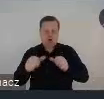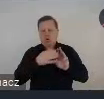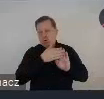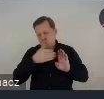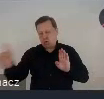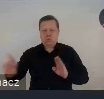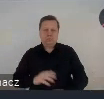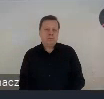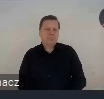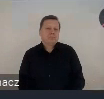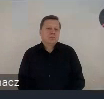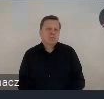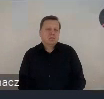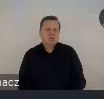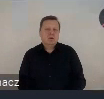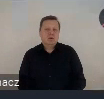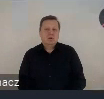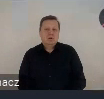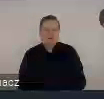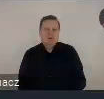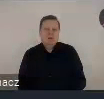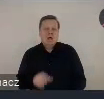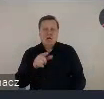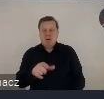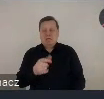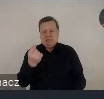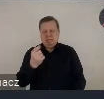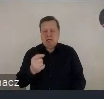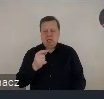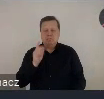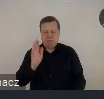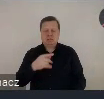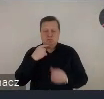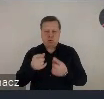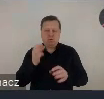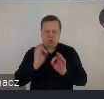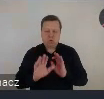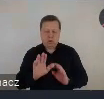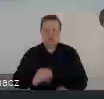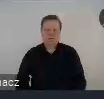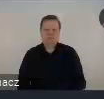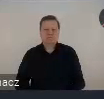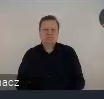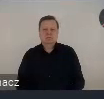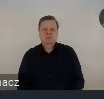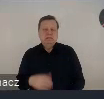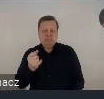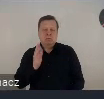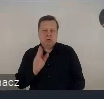realizowany, ale do tego tematu zaraz dojdziemy. O tym zaraz